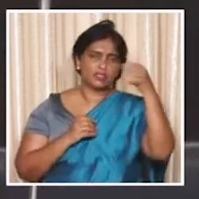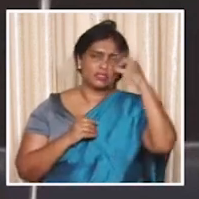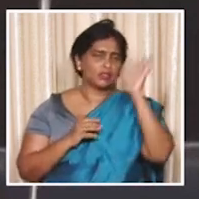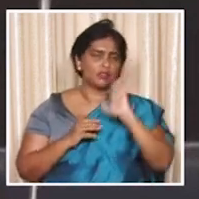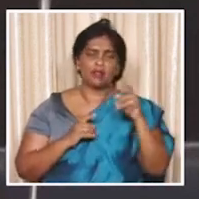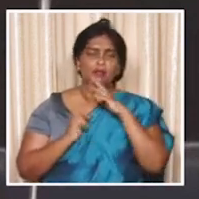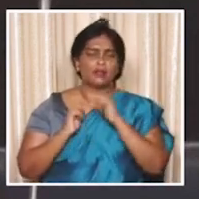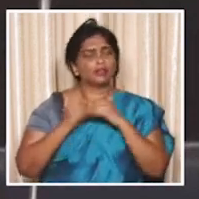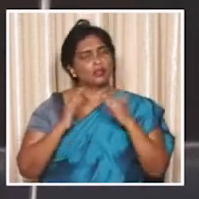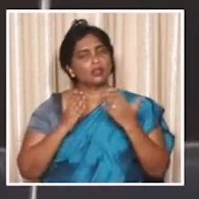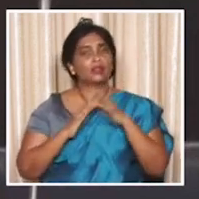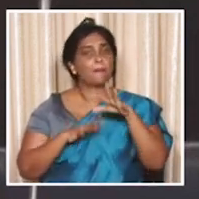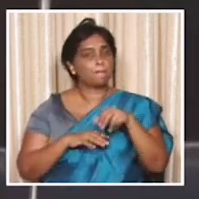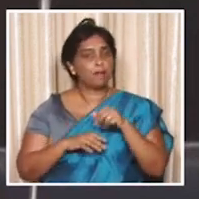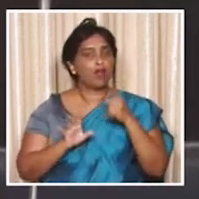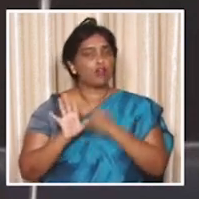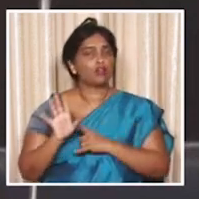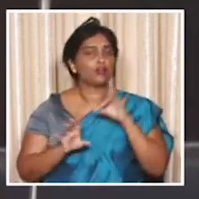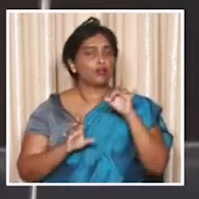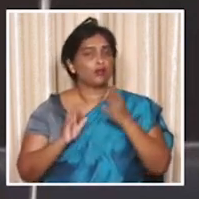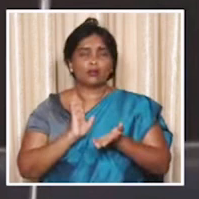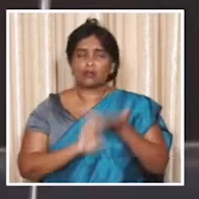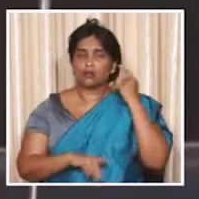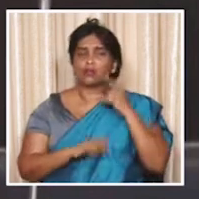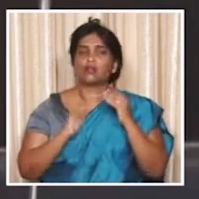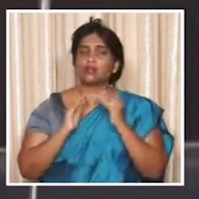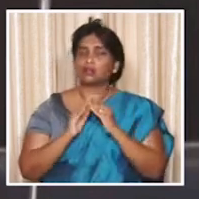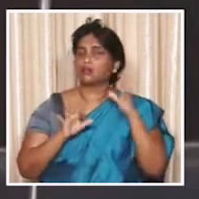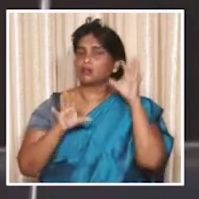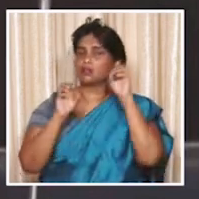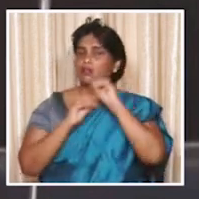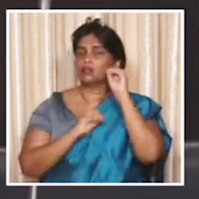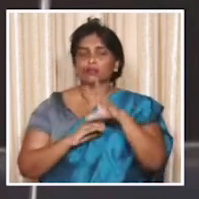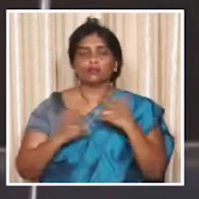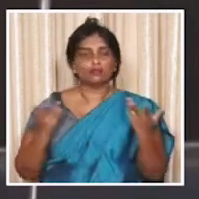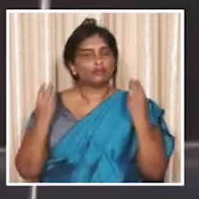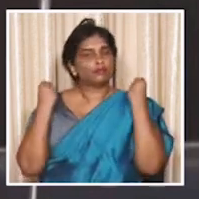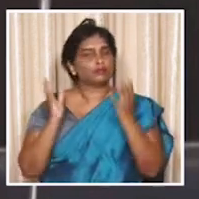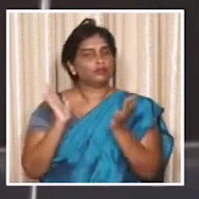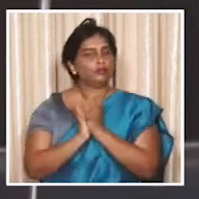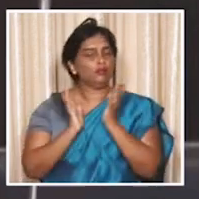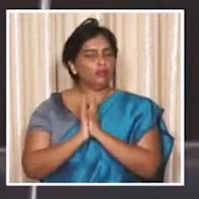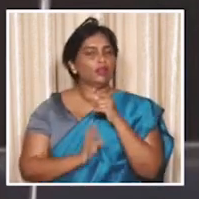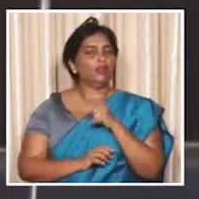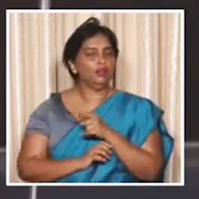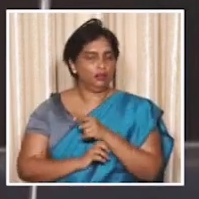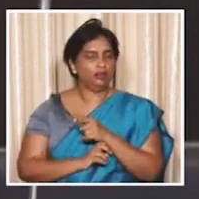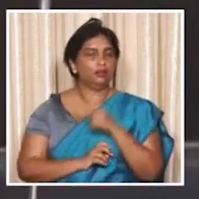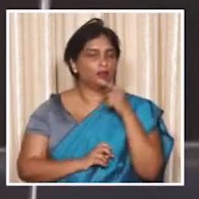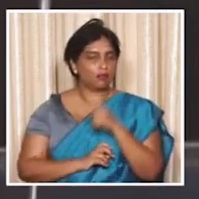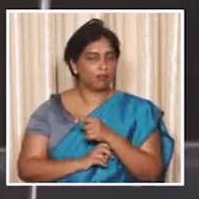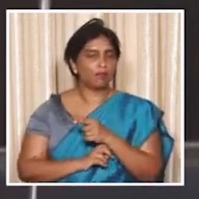කියලා යාලට නෑ කවුදාරි පාවිච්චි වෙන්නේ අවුරුදු 15කට වැඩි කාලයක් ඒ ගෙදර කවුරුත් පාවිච්චි කරන්නේ නැතුව නිකන් කැලේ වෙවිලා තියෙන්නේ ඒ නිසා